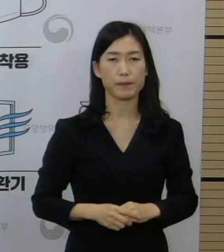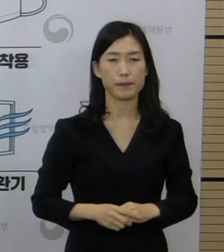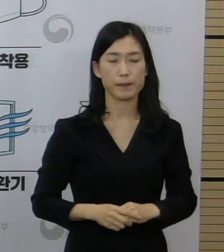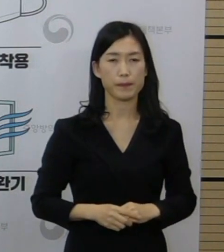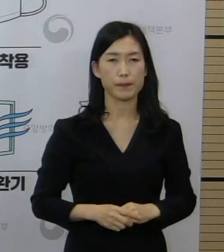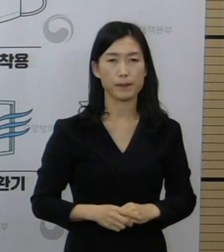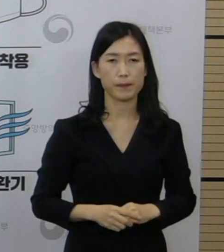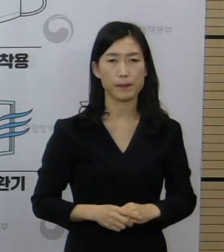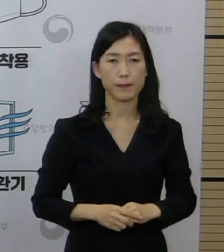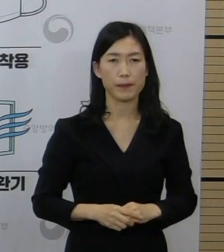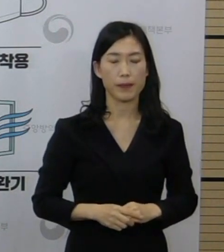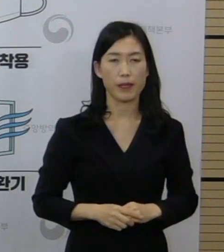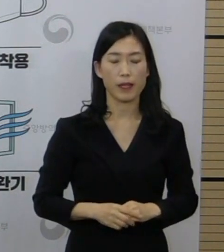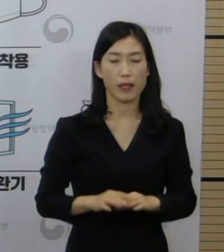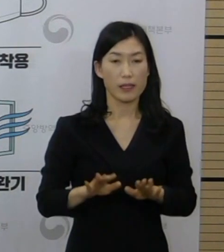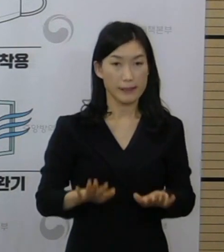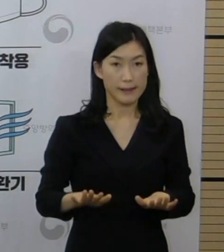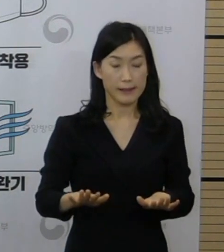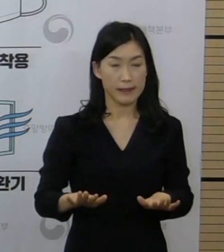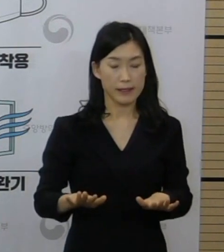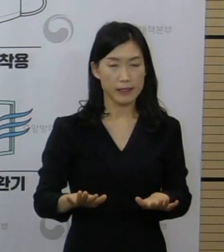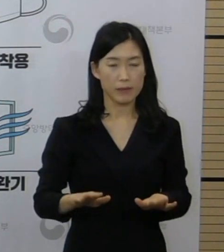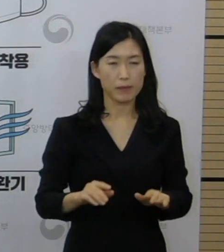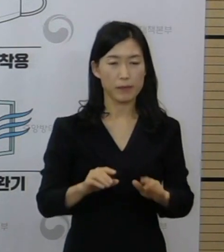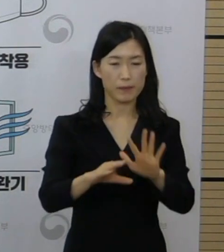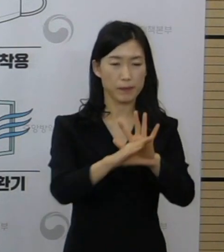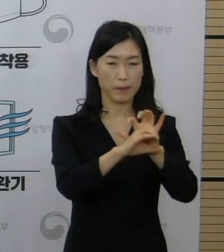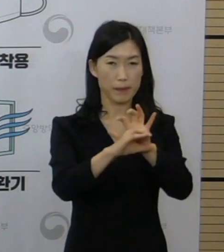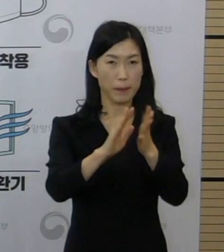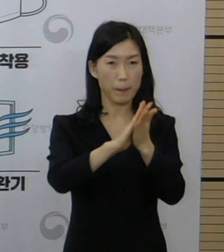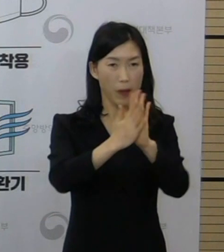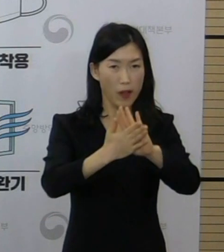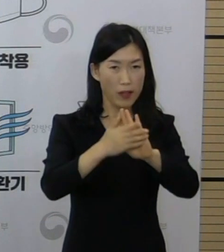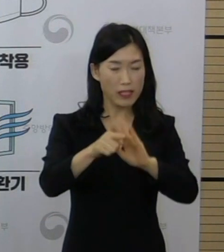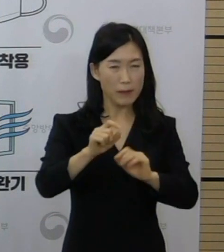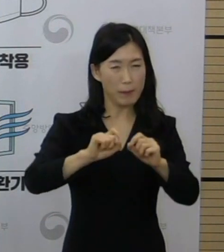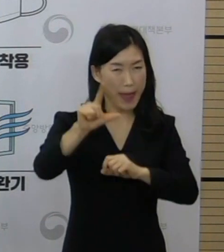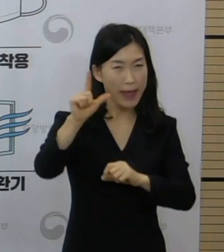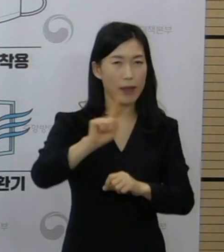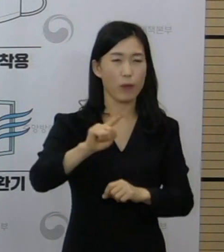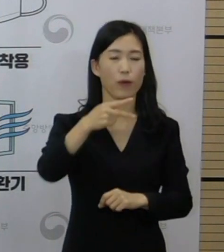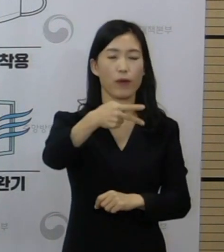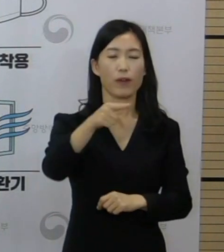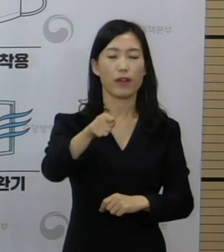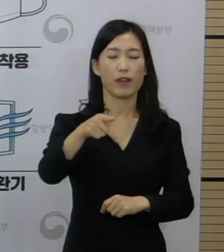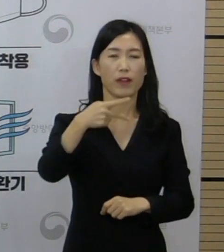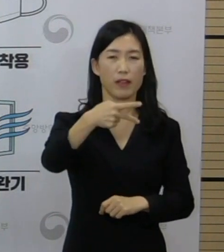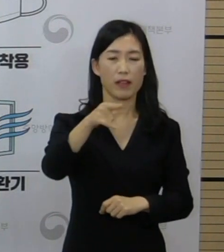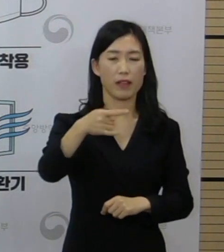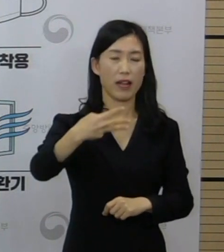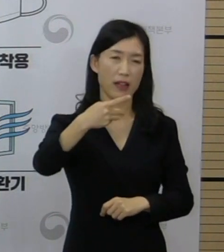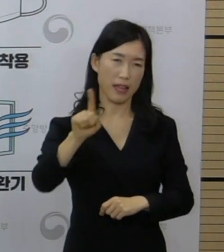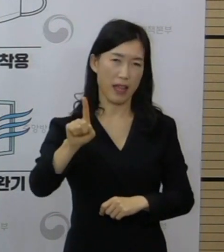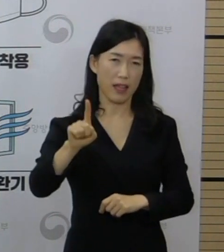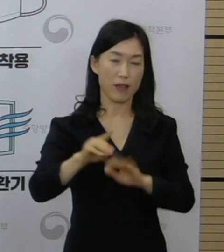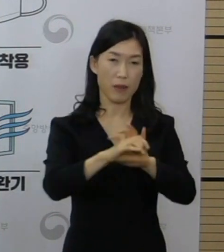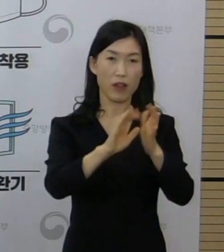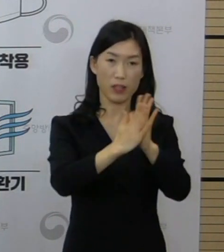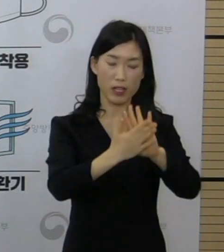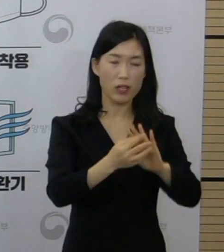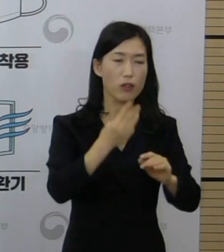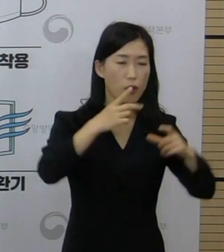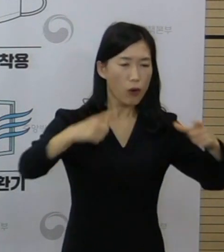하겠습니다. 현재는 델타 변이가 발생의 핵심으로 수도권은 대응 한계 상황,